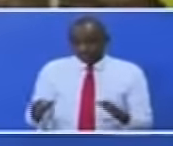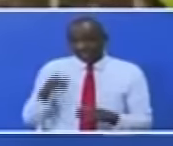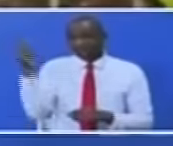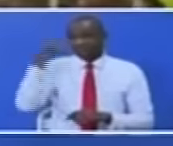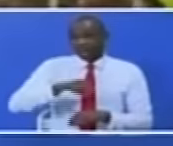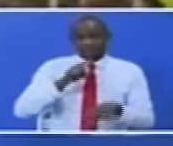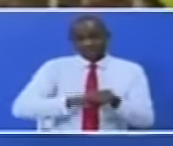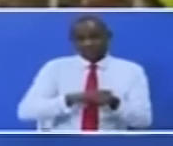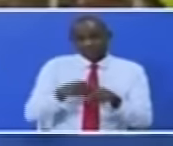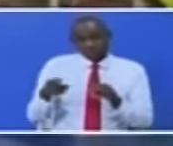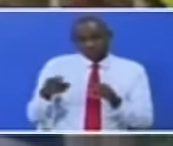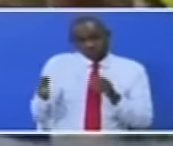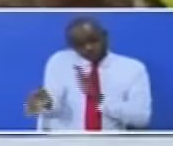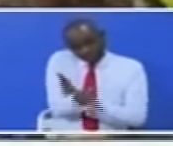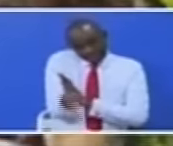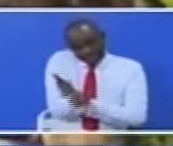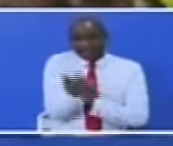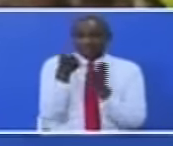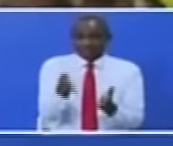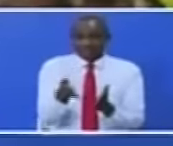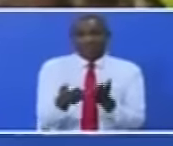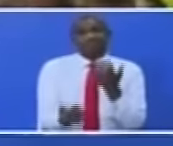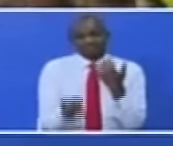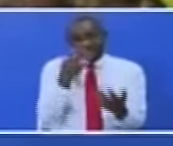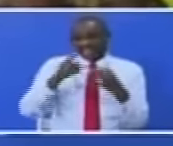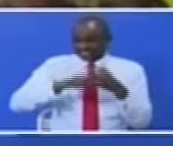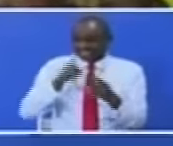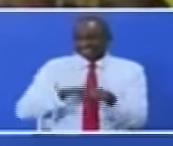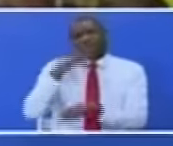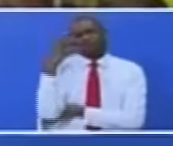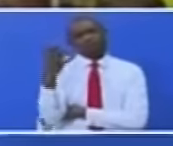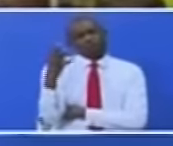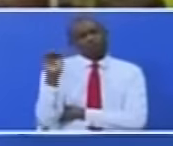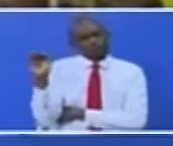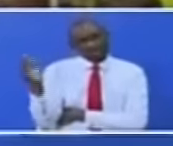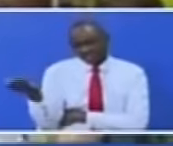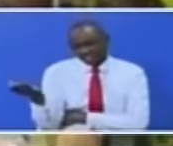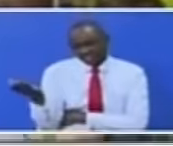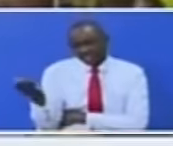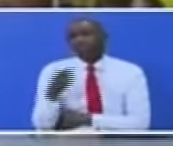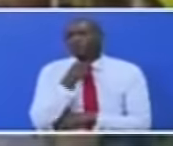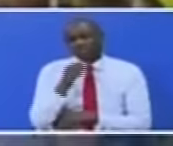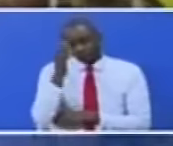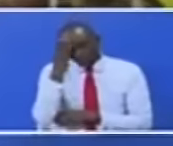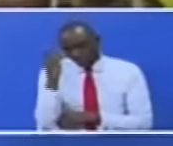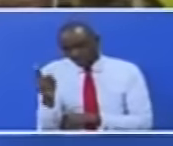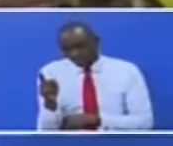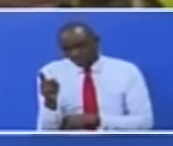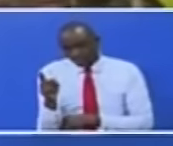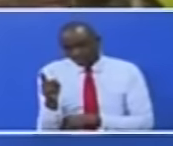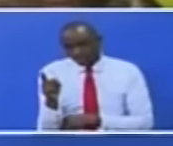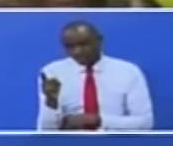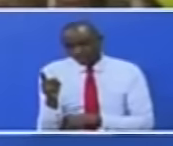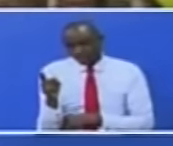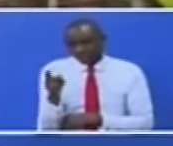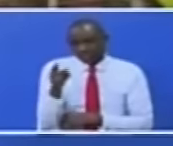saa tisa ya usiku, na moto imetokezea saa kumi. So tunataka kuangalia kama kuna link ya